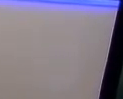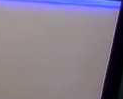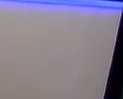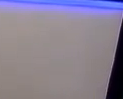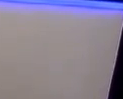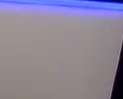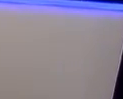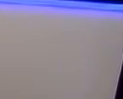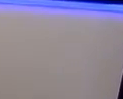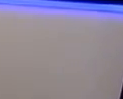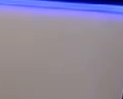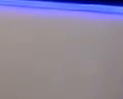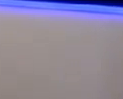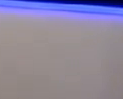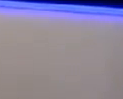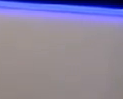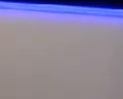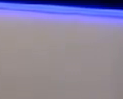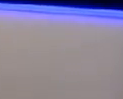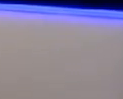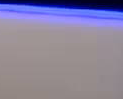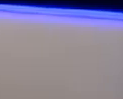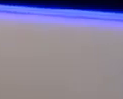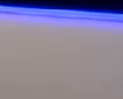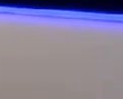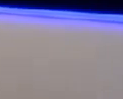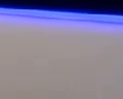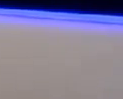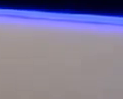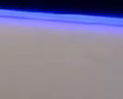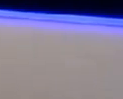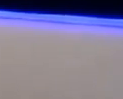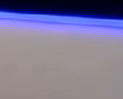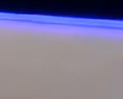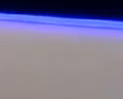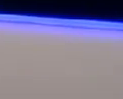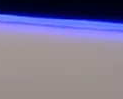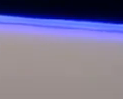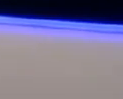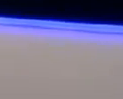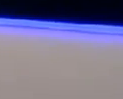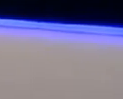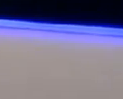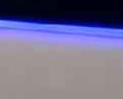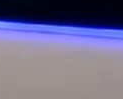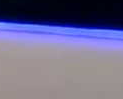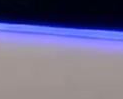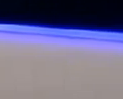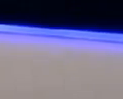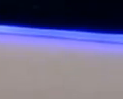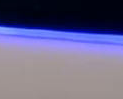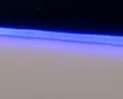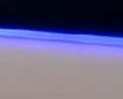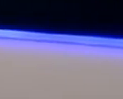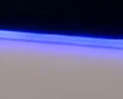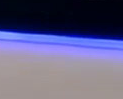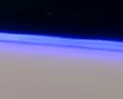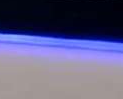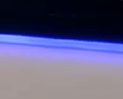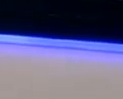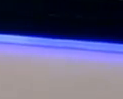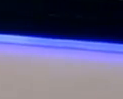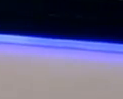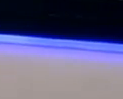Assalamualaikum salam sat Malaysia nasional 8 bersama saya zarul Fahmi kiruddin dan saya berikut paparan utama